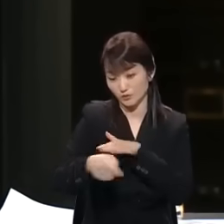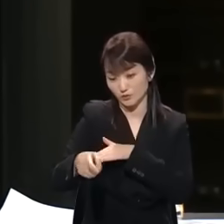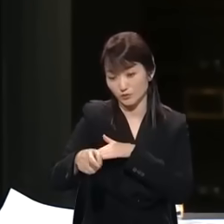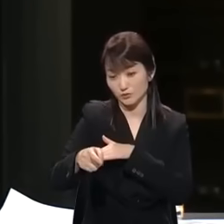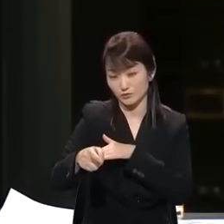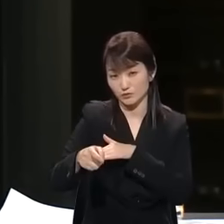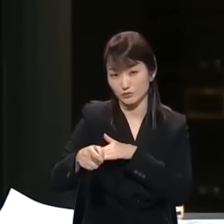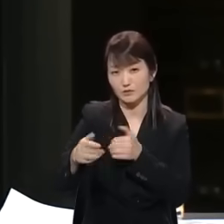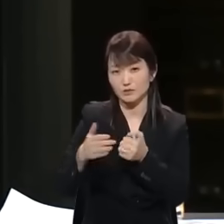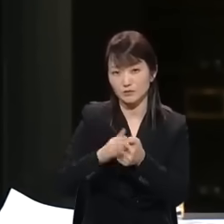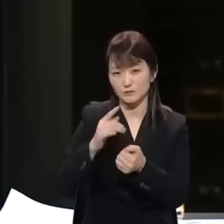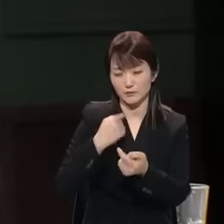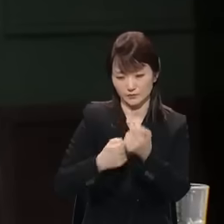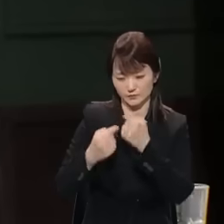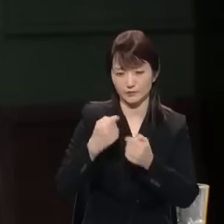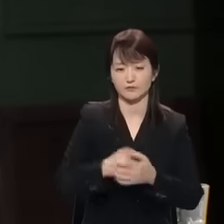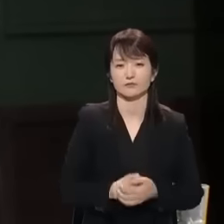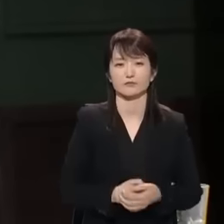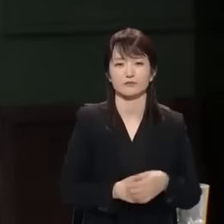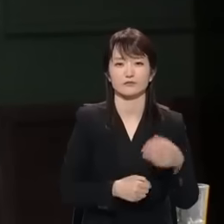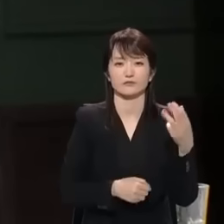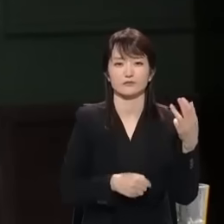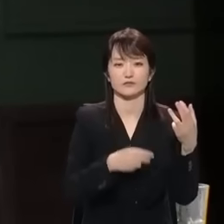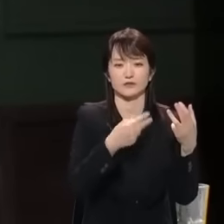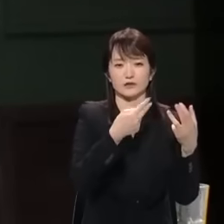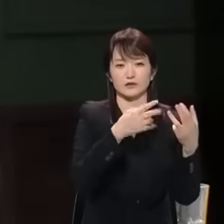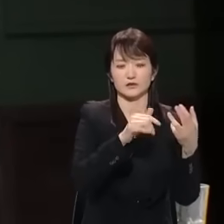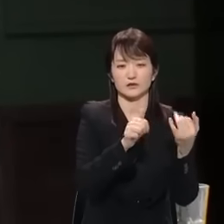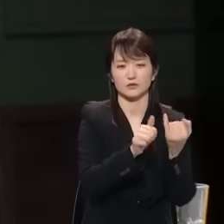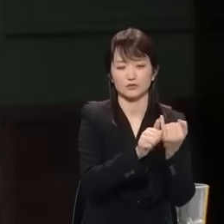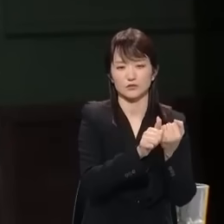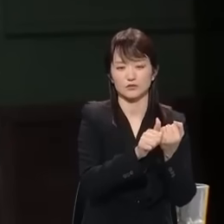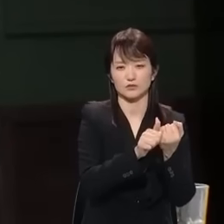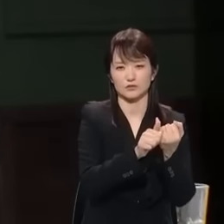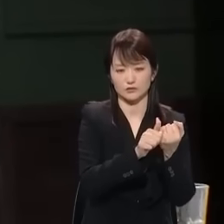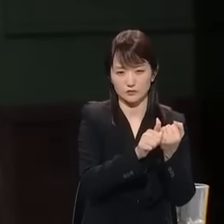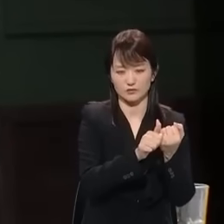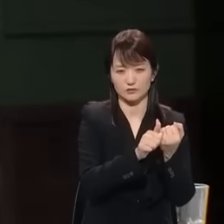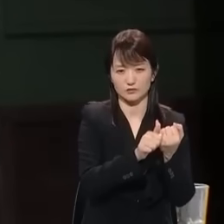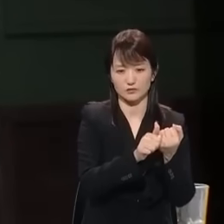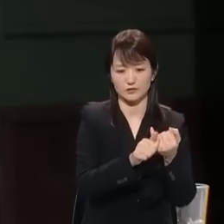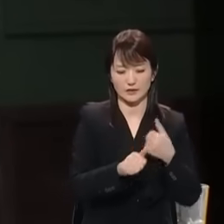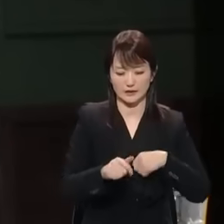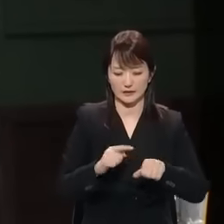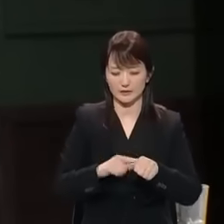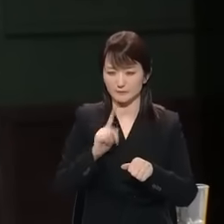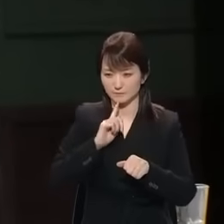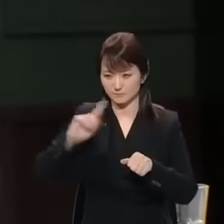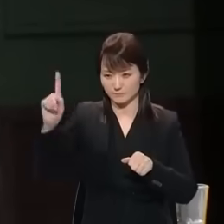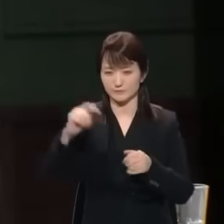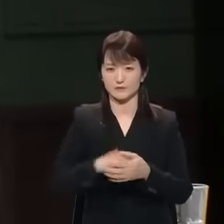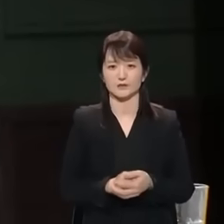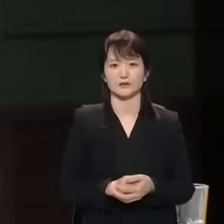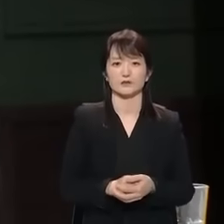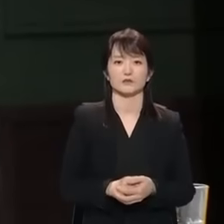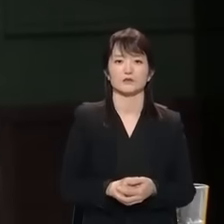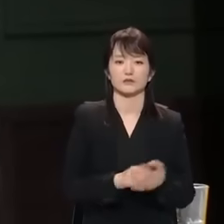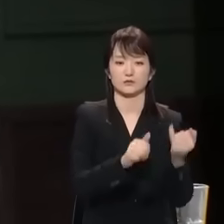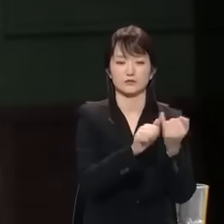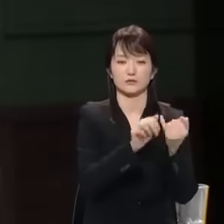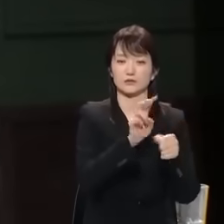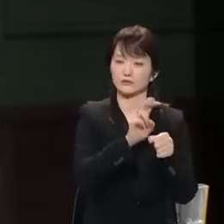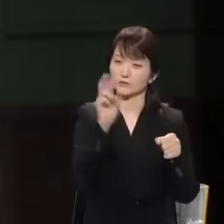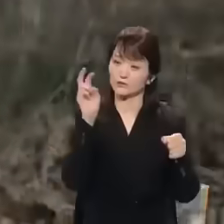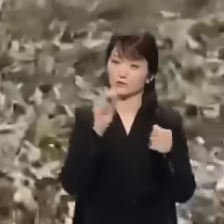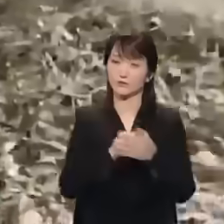주셨어요네이 80대 그 부모님을 둔 아들이 대신 제보를 주셨는데요이 80대 부부가 20년 쯤 전부터 그 충주에서